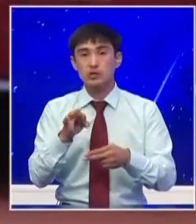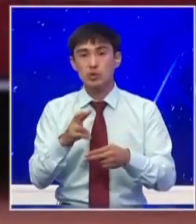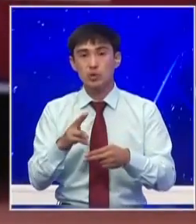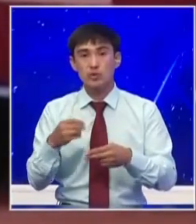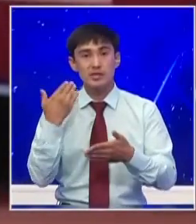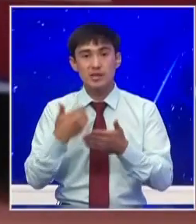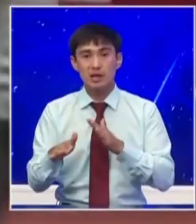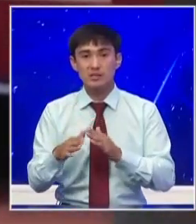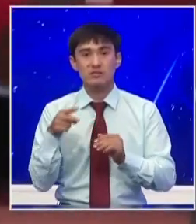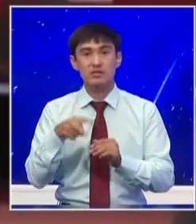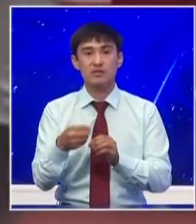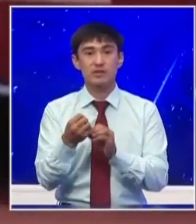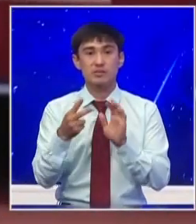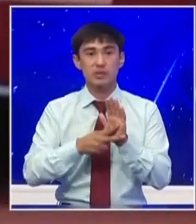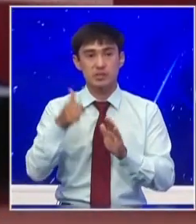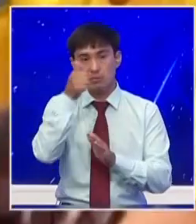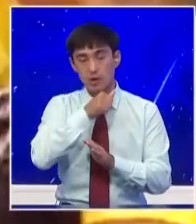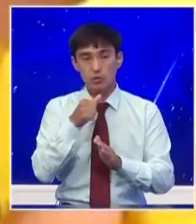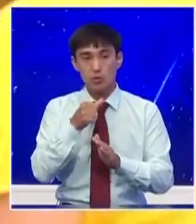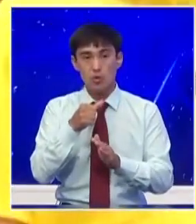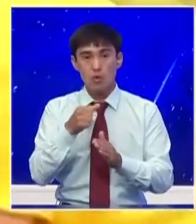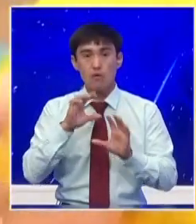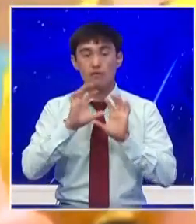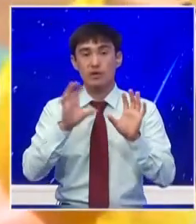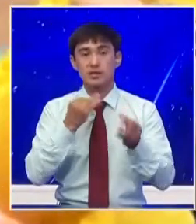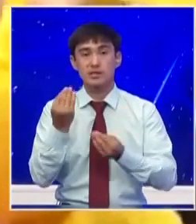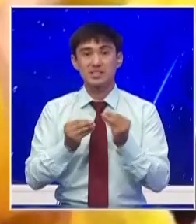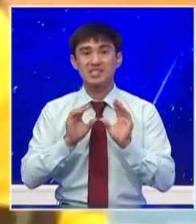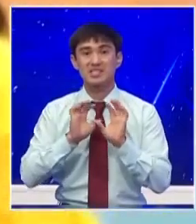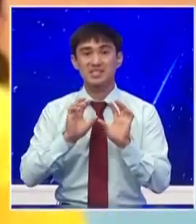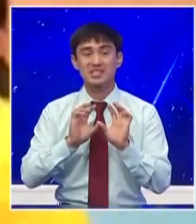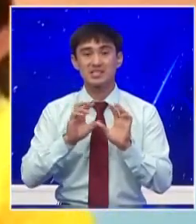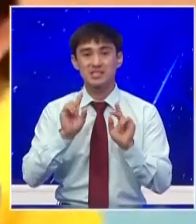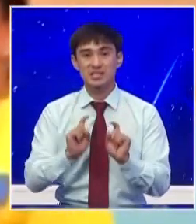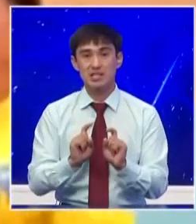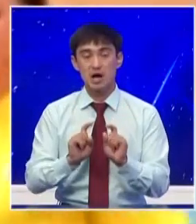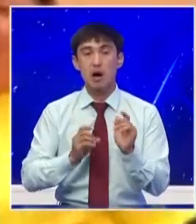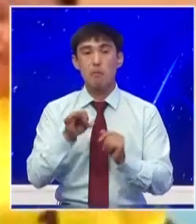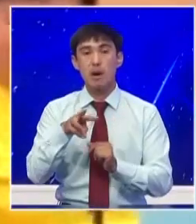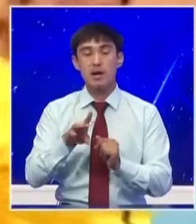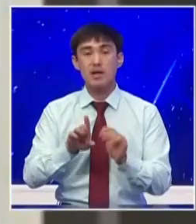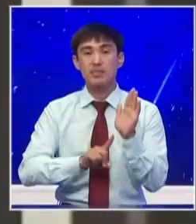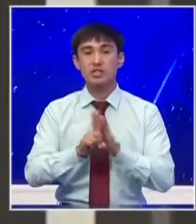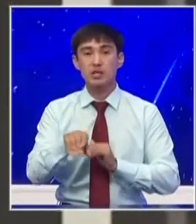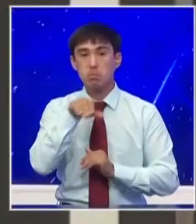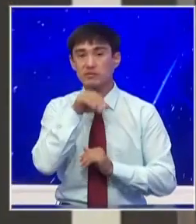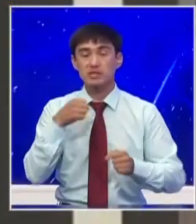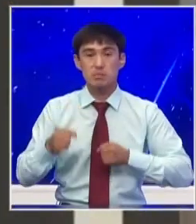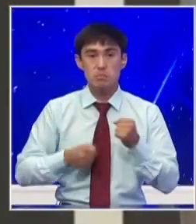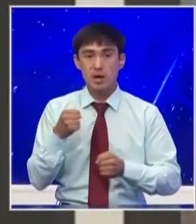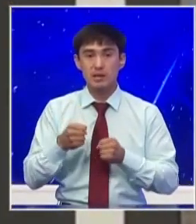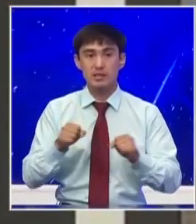не сдалась и в 2018 году увлеклась волейболом сидя, а с мая этого года начала профессионально бегать, встав